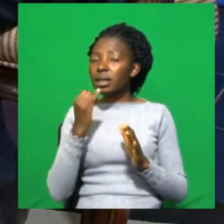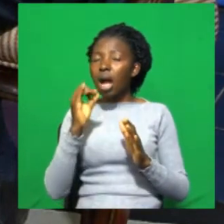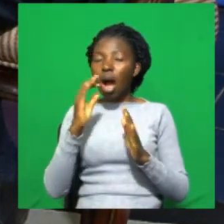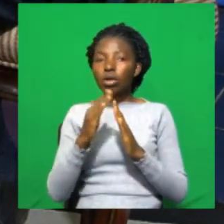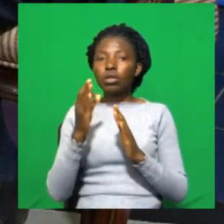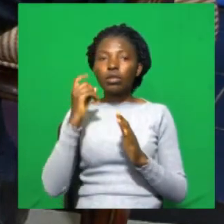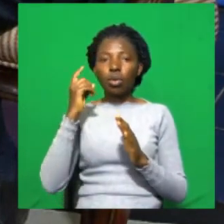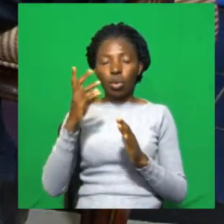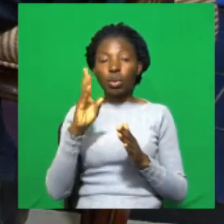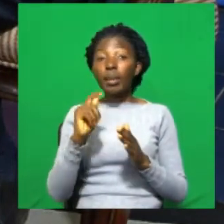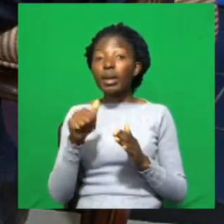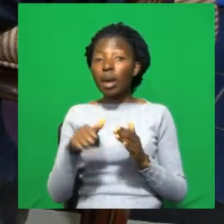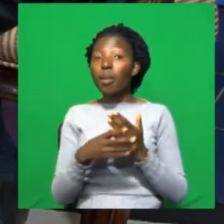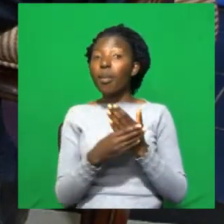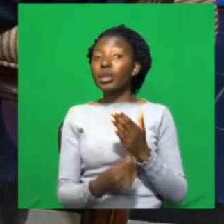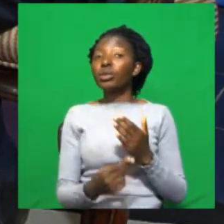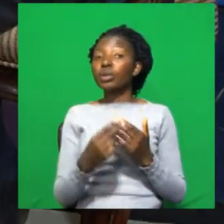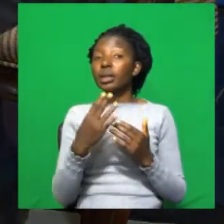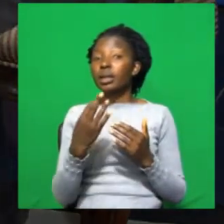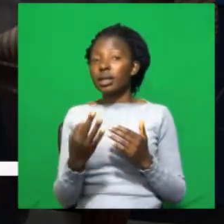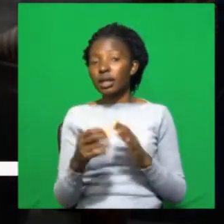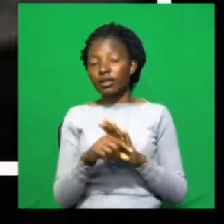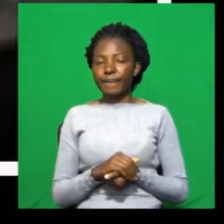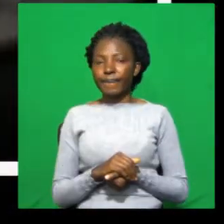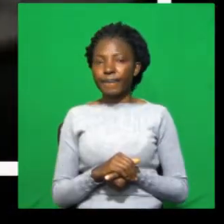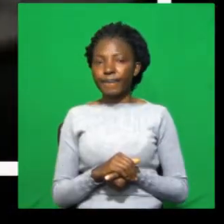Mateo 23 verse 38.